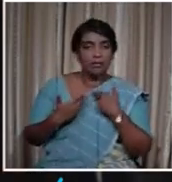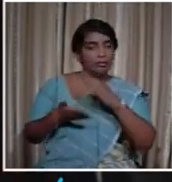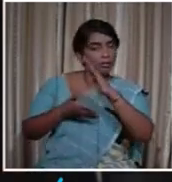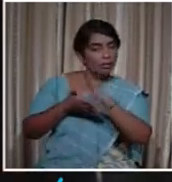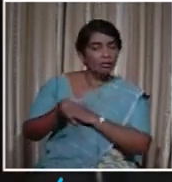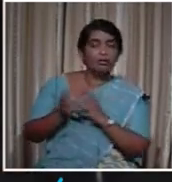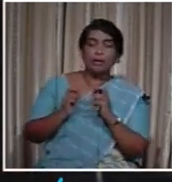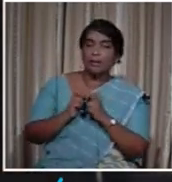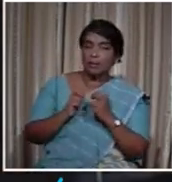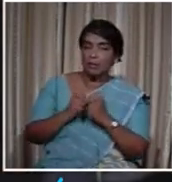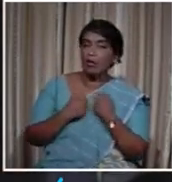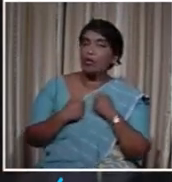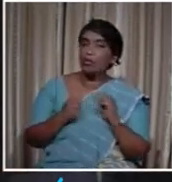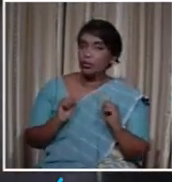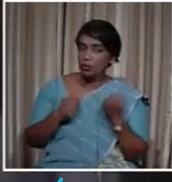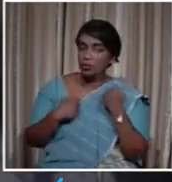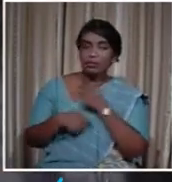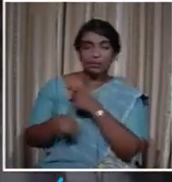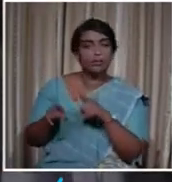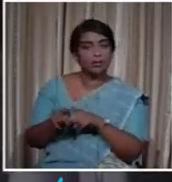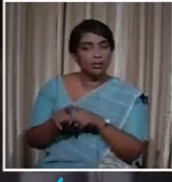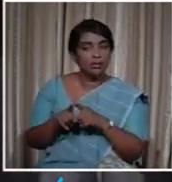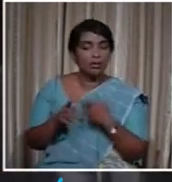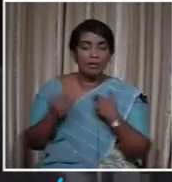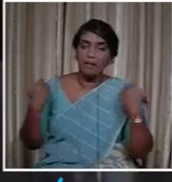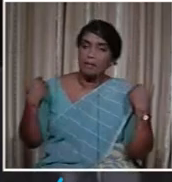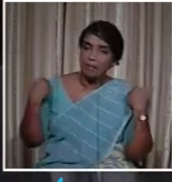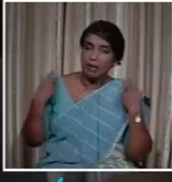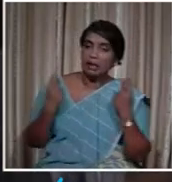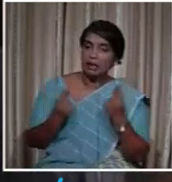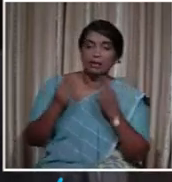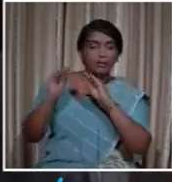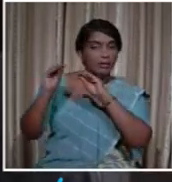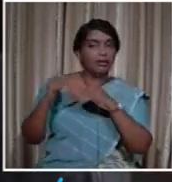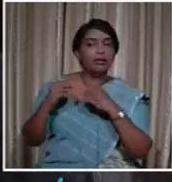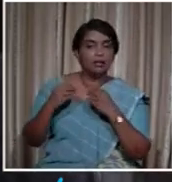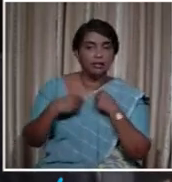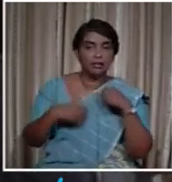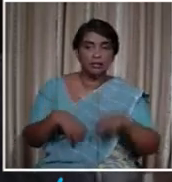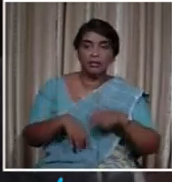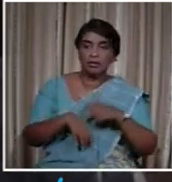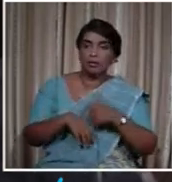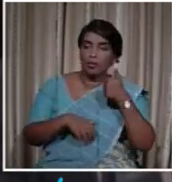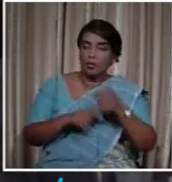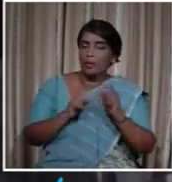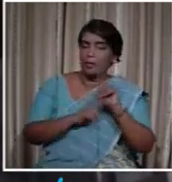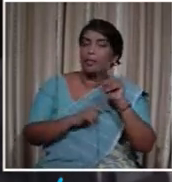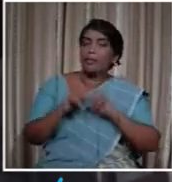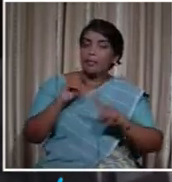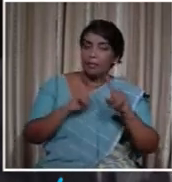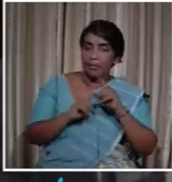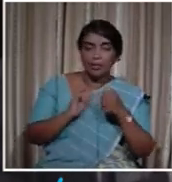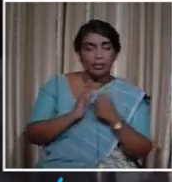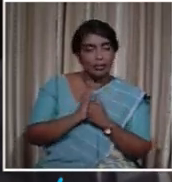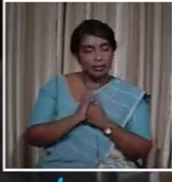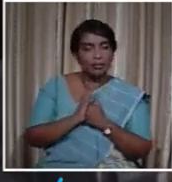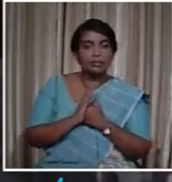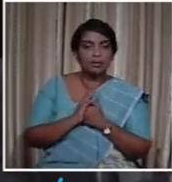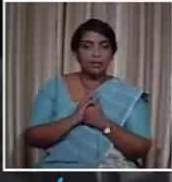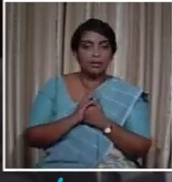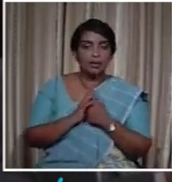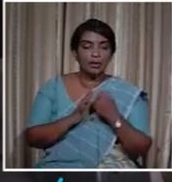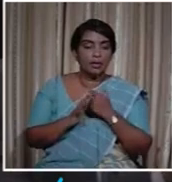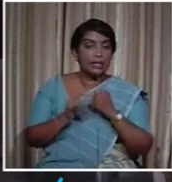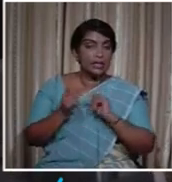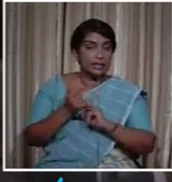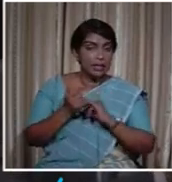முயற்சியிலும் அவருடைய பங்கு மிகவும் இதைவிட வேகமாக இருக்க வேண்டும் என்பதையும் நான் இந்த உயர்ந்த சபையினூடாக மாண்புமிகு முதலமைச்சர் மு.க.ஸ்டாலின் அவருடைய